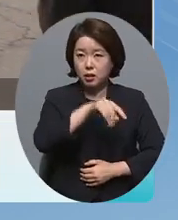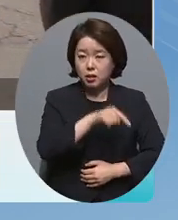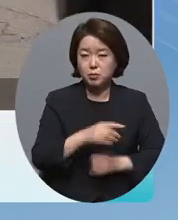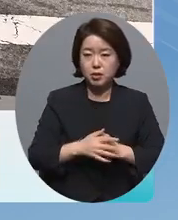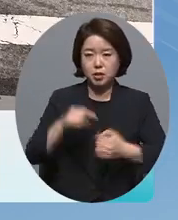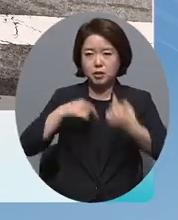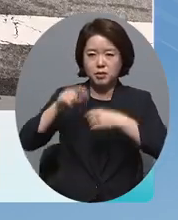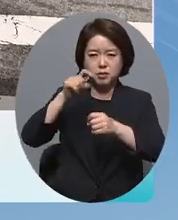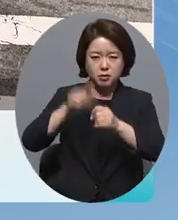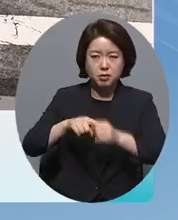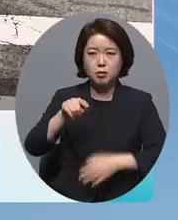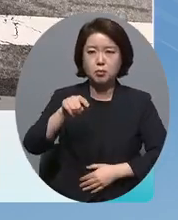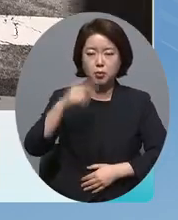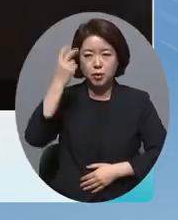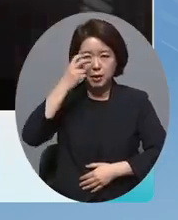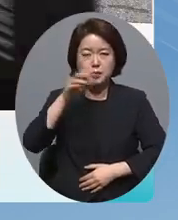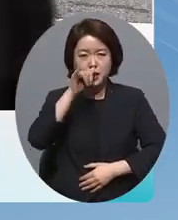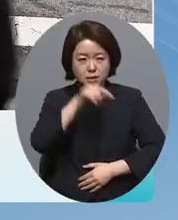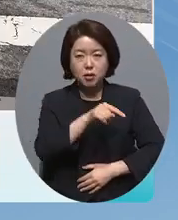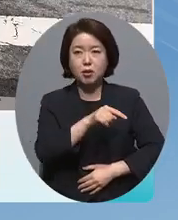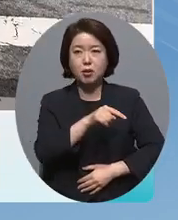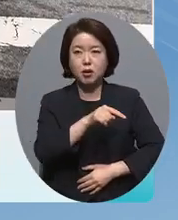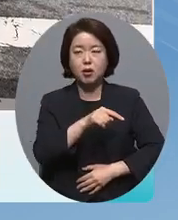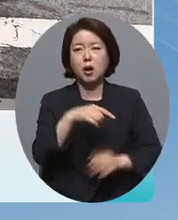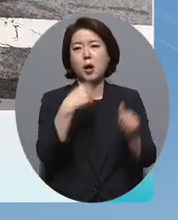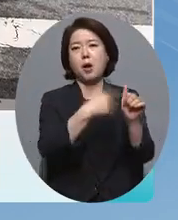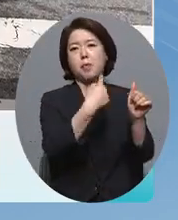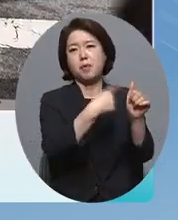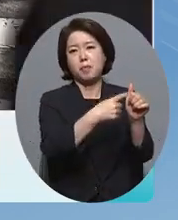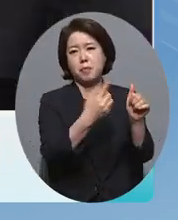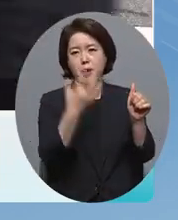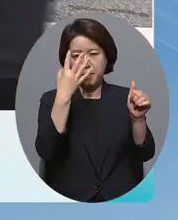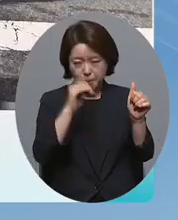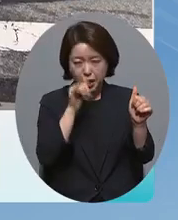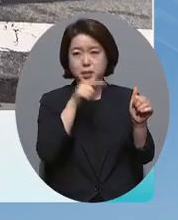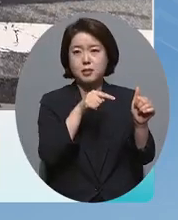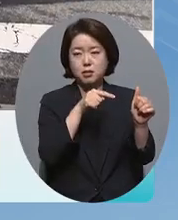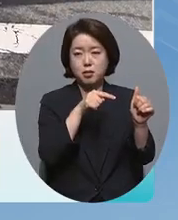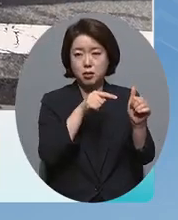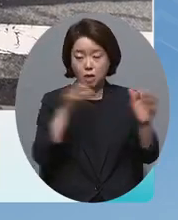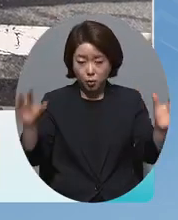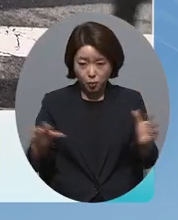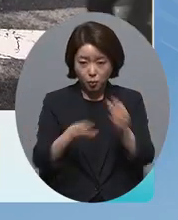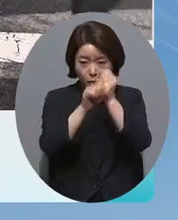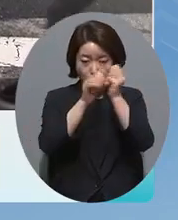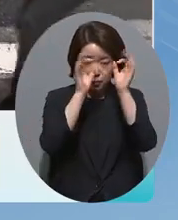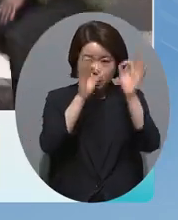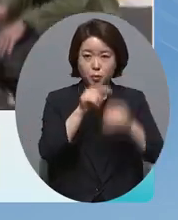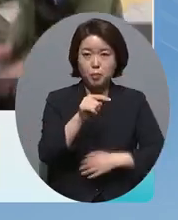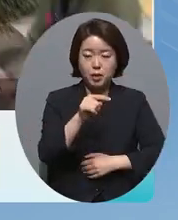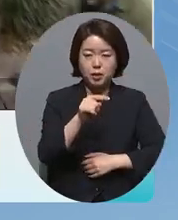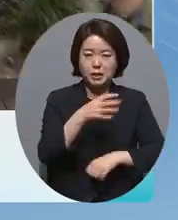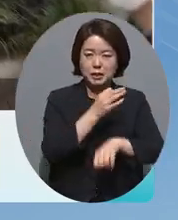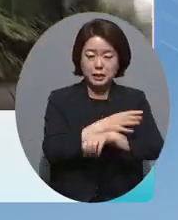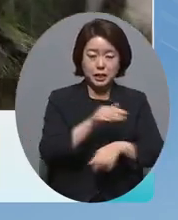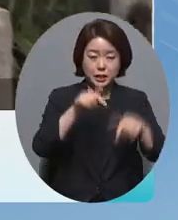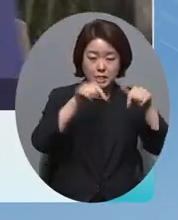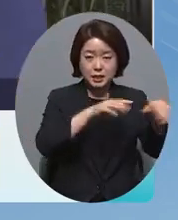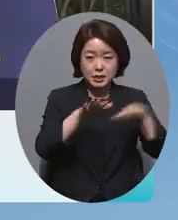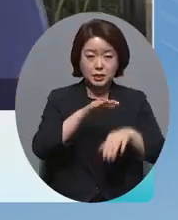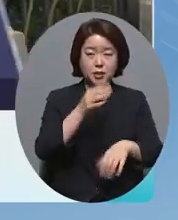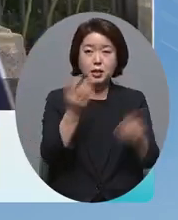정치적인 목적을 감사가 있는 거 아니냐라는 비판이 제기가 되었던 측면에서 좀 종합적으로 저희는 뭐 단순히